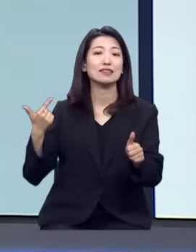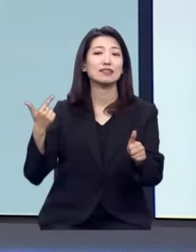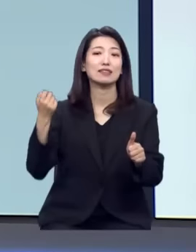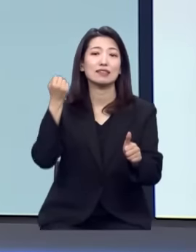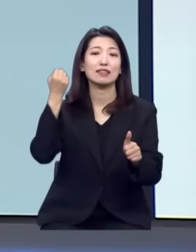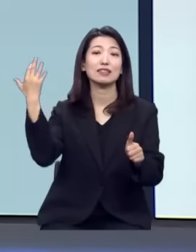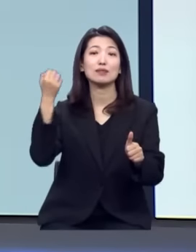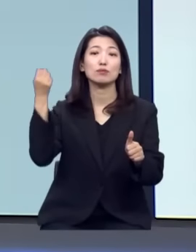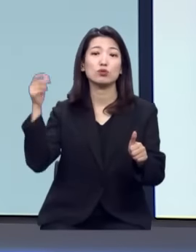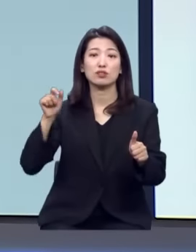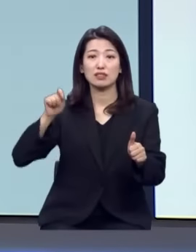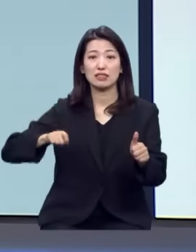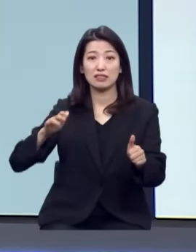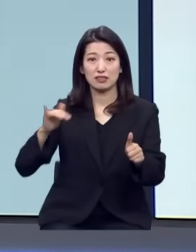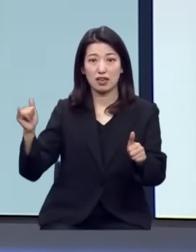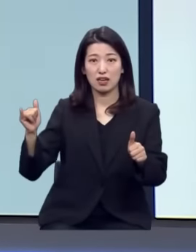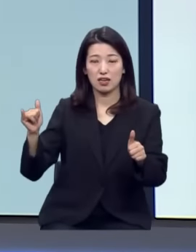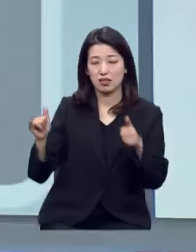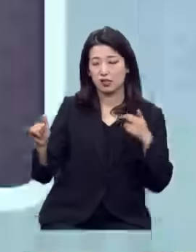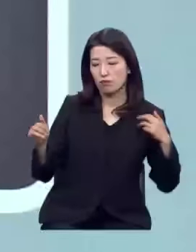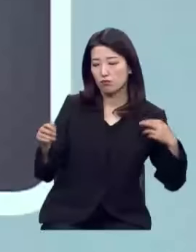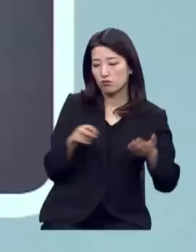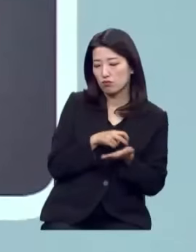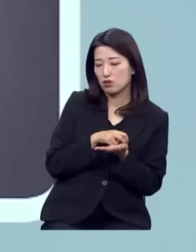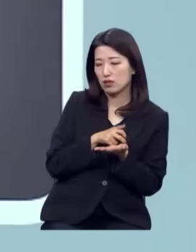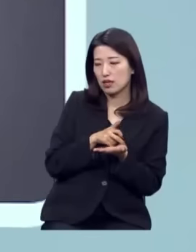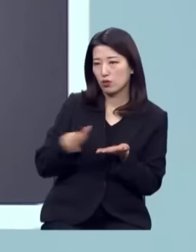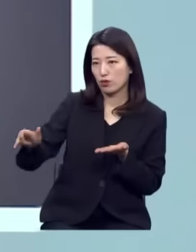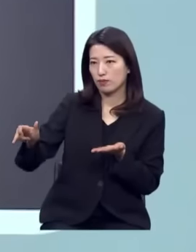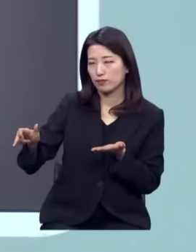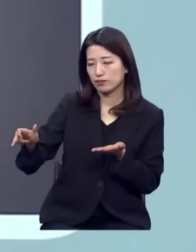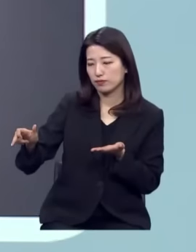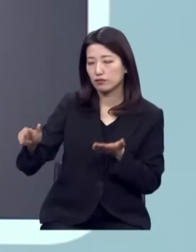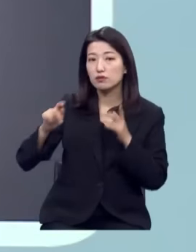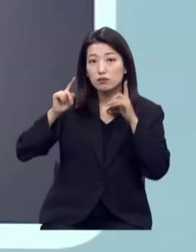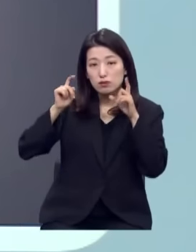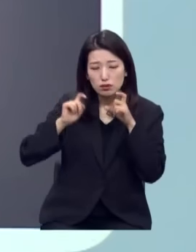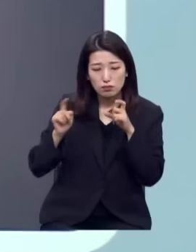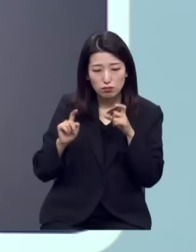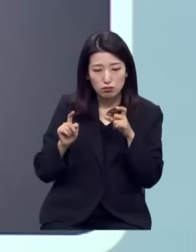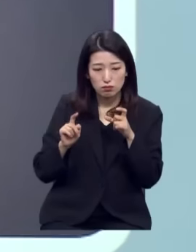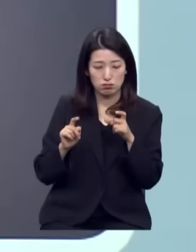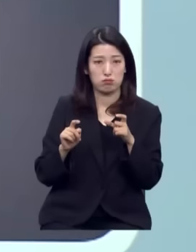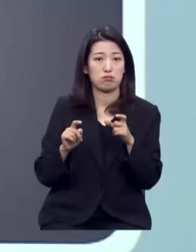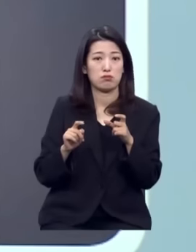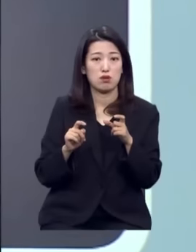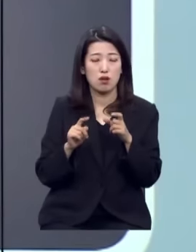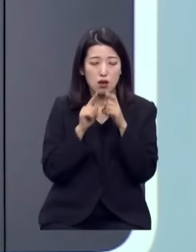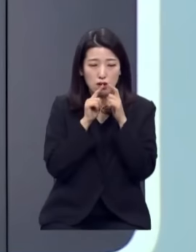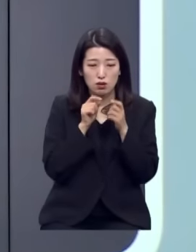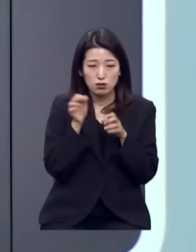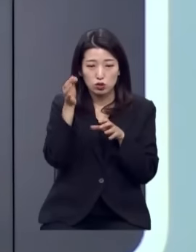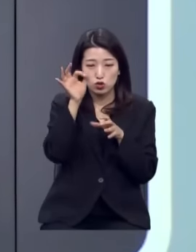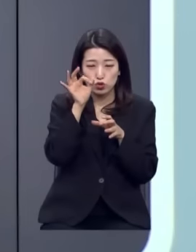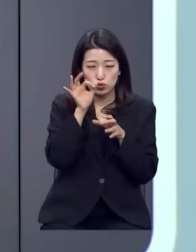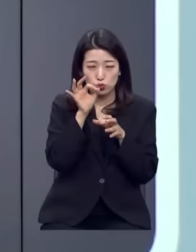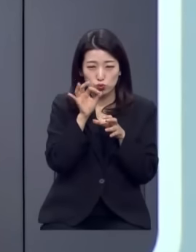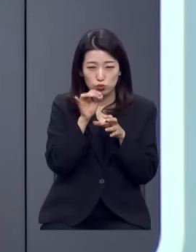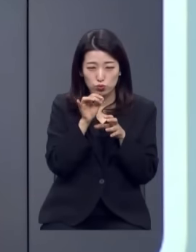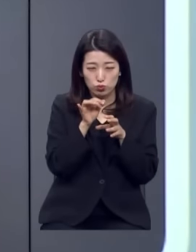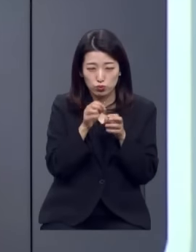이 사진을 보냈는데 사진이 폭탄이 폭탄입니다 근데 그냥 폭탄이 아니에요